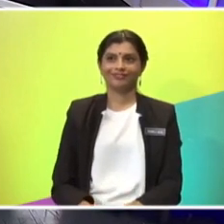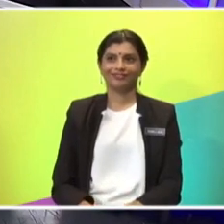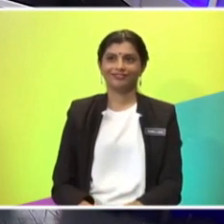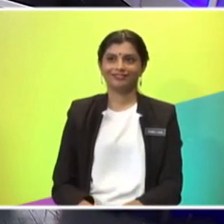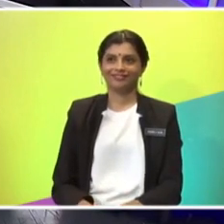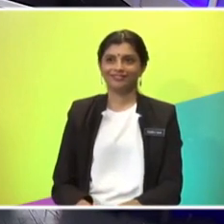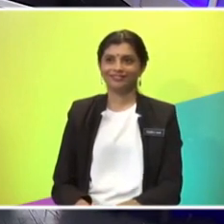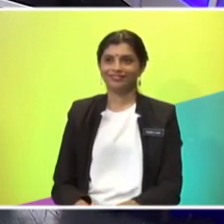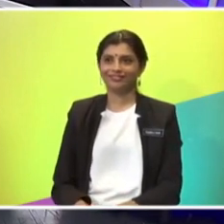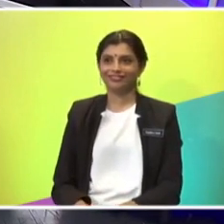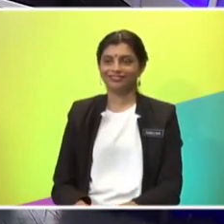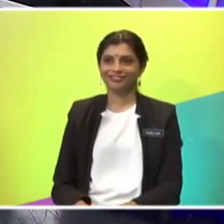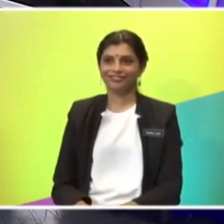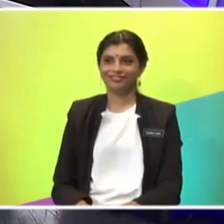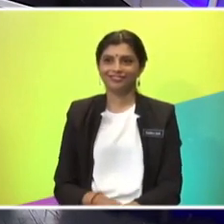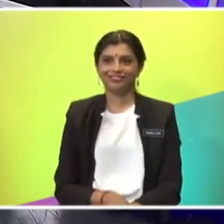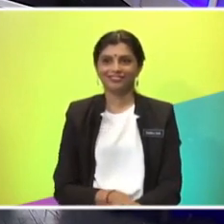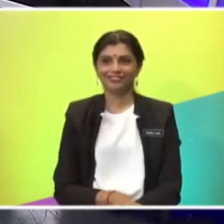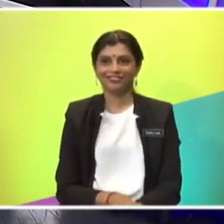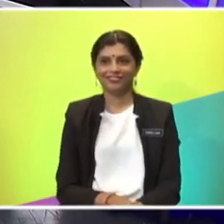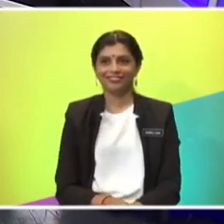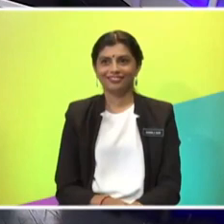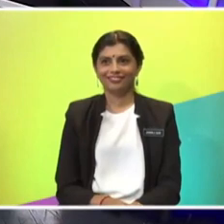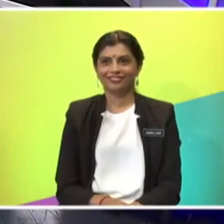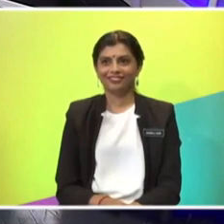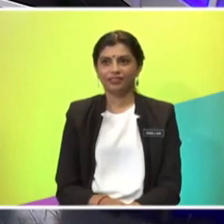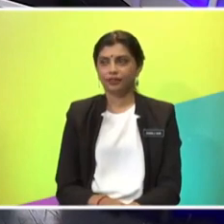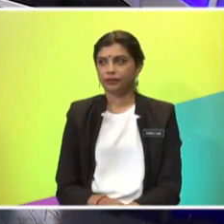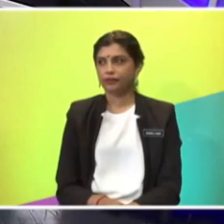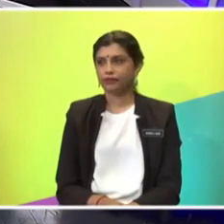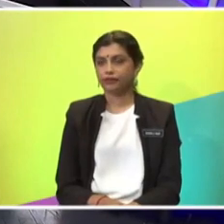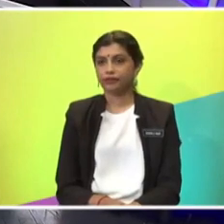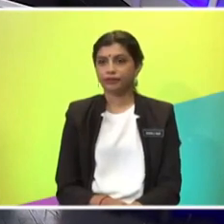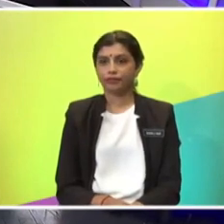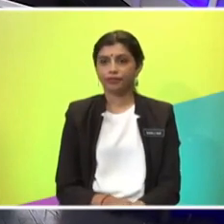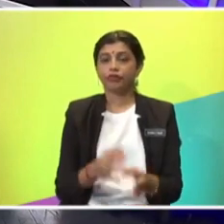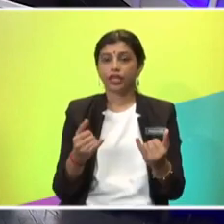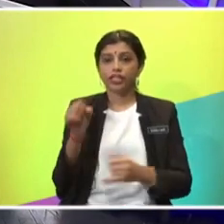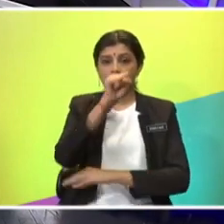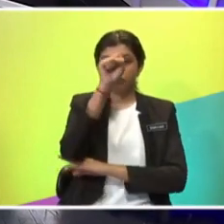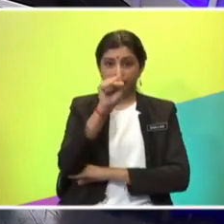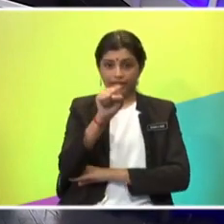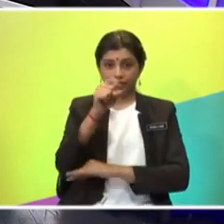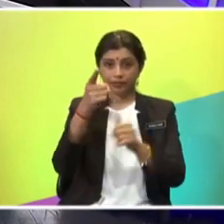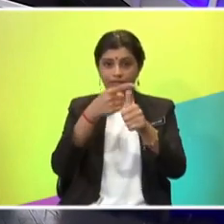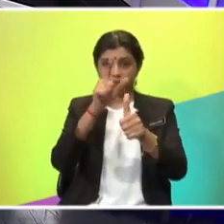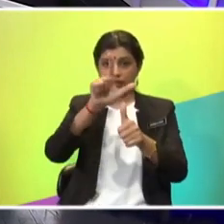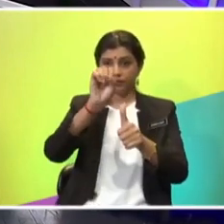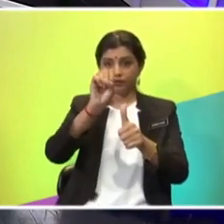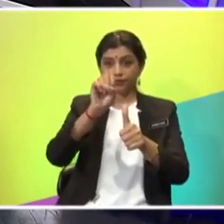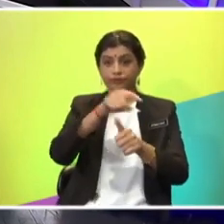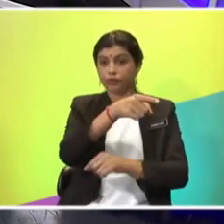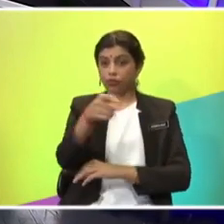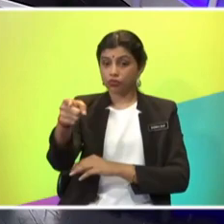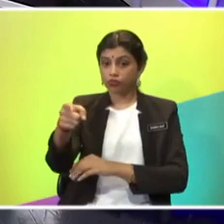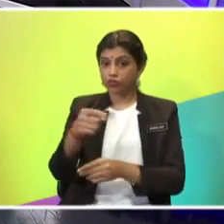ya betul. Mungkin sekali. Okey, cikgu masih jana baca. Okey, Louis. Baik. Dengar ya soalan dia. Louis bersedia dengan mesin berenda